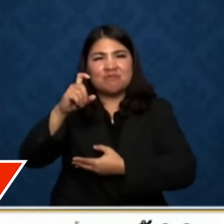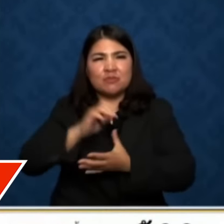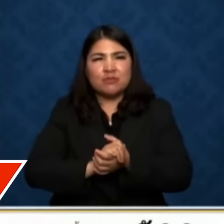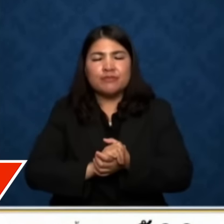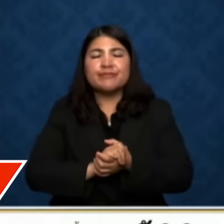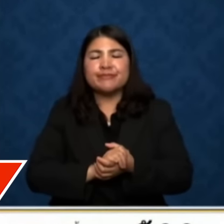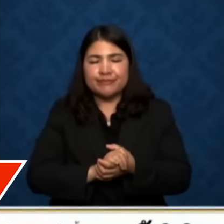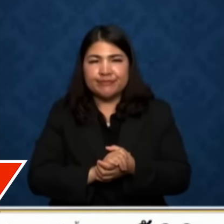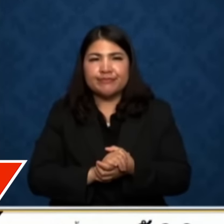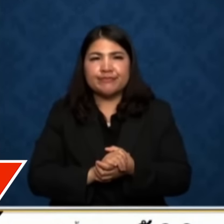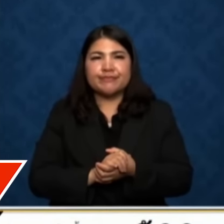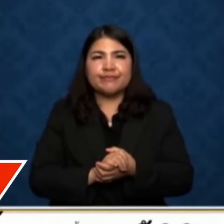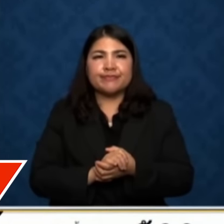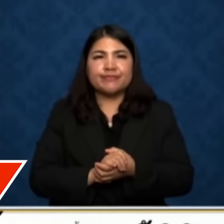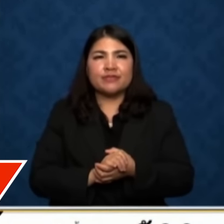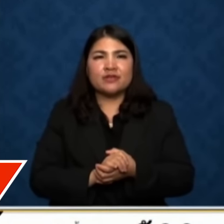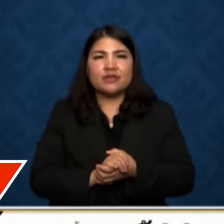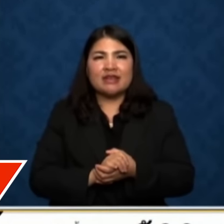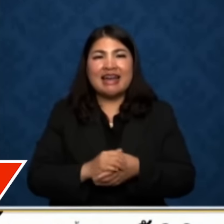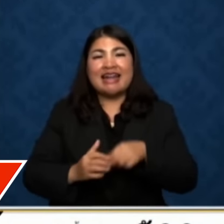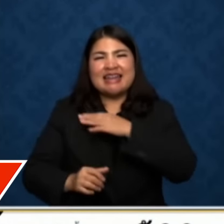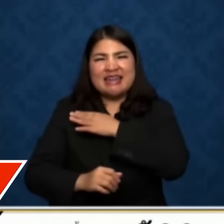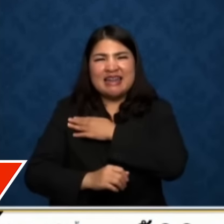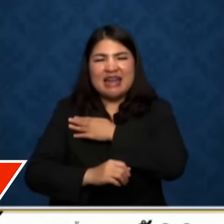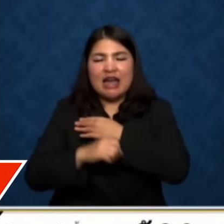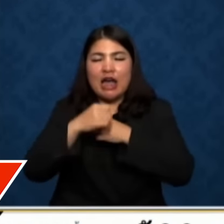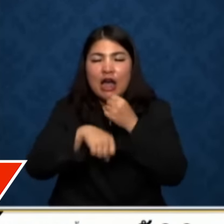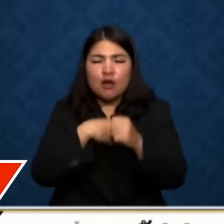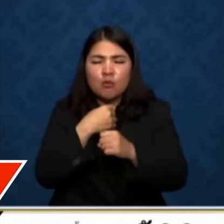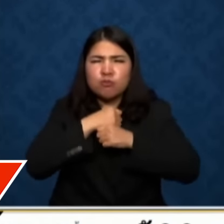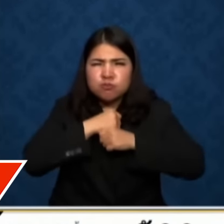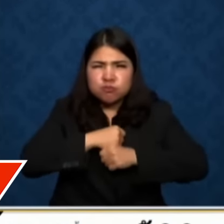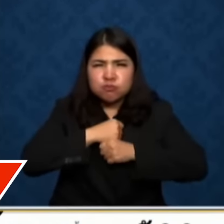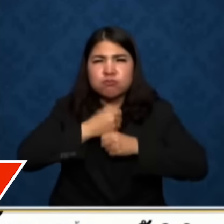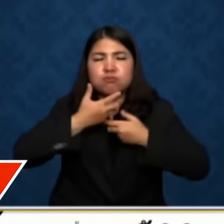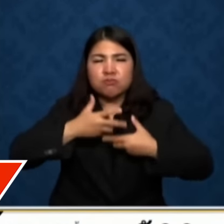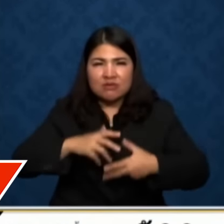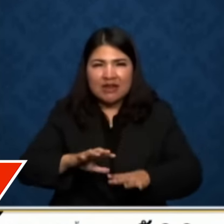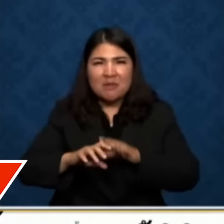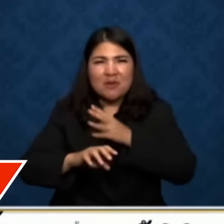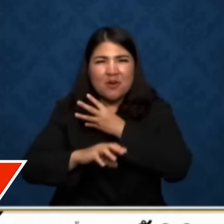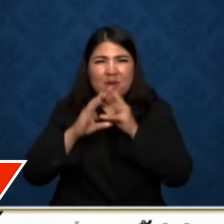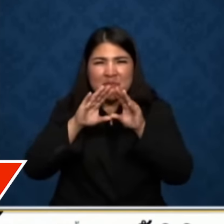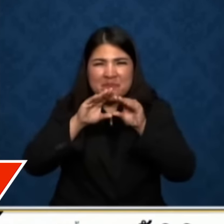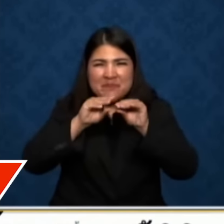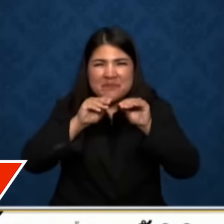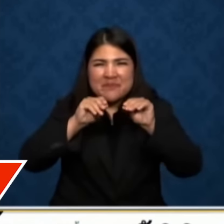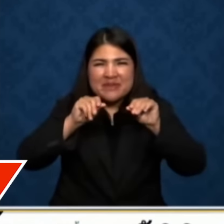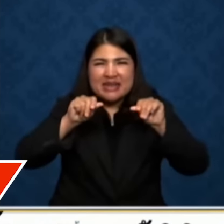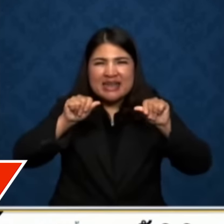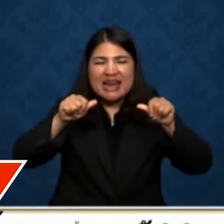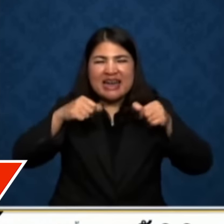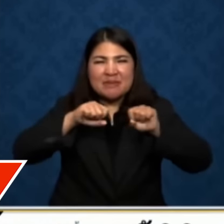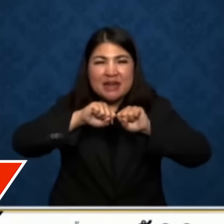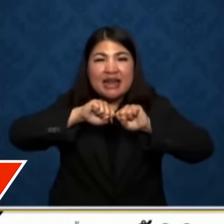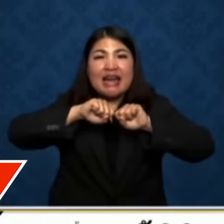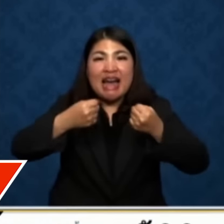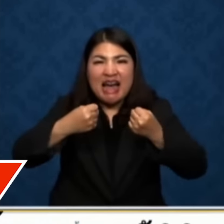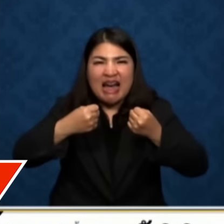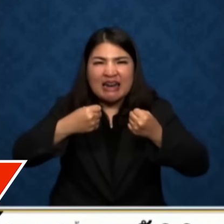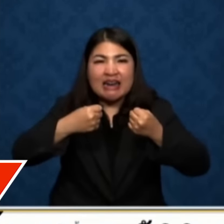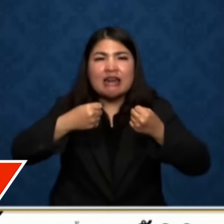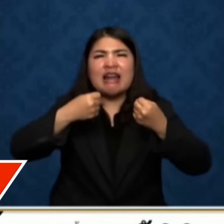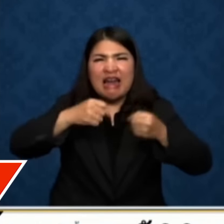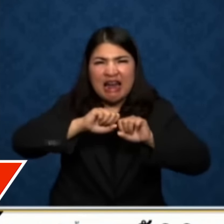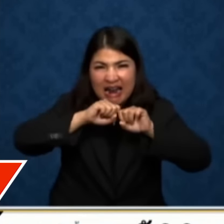งเนี่ยเป็นโรคของความเสื่อมอายุเยอะพออายุเยอะปุ๊บมันก็เปื่อยเปื่อยปุ๊บมันก็ยุ่ยยุ่ยมันขาดปุ๊บยกแขนไม่